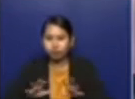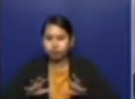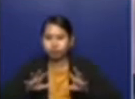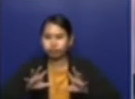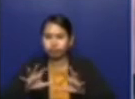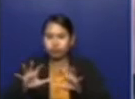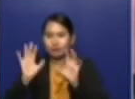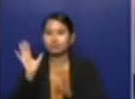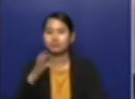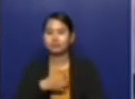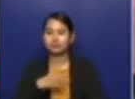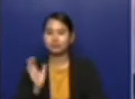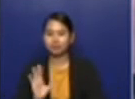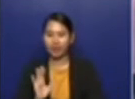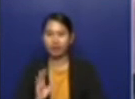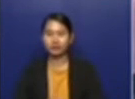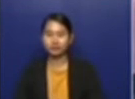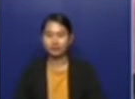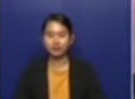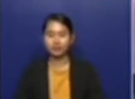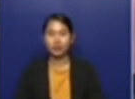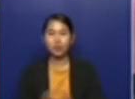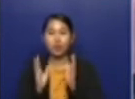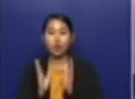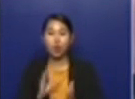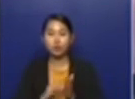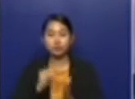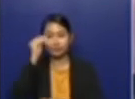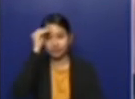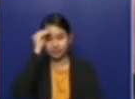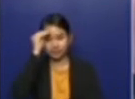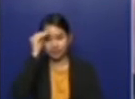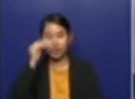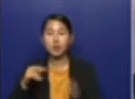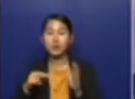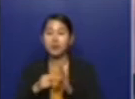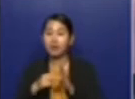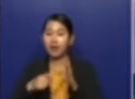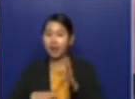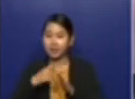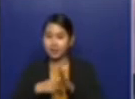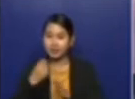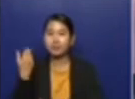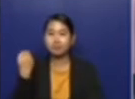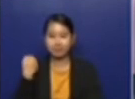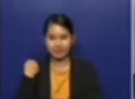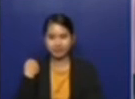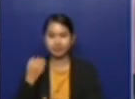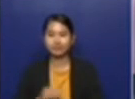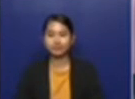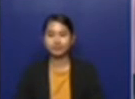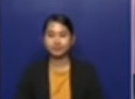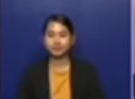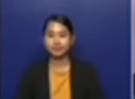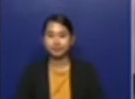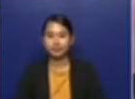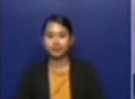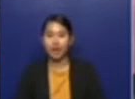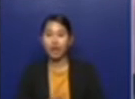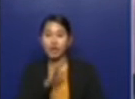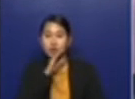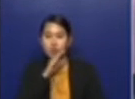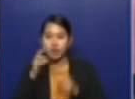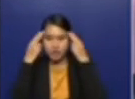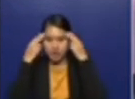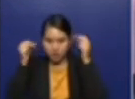านั้นเป็นบุคคลที่มีเหตุมีผลถ้าท่านนายกเนี่ยกล้